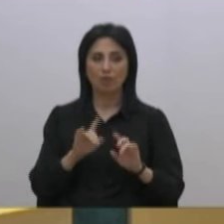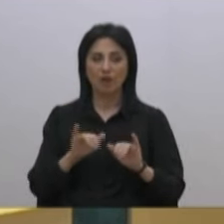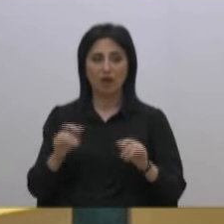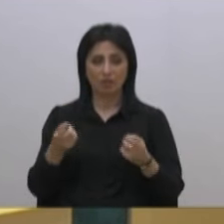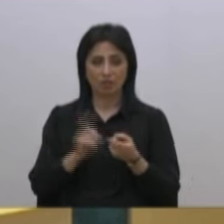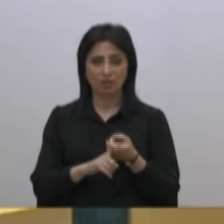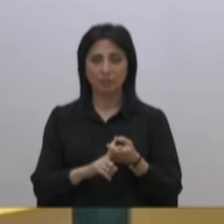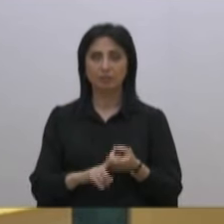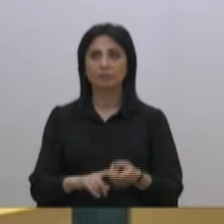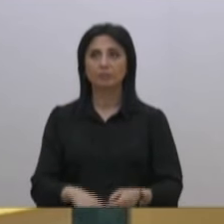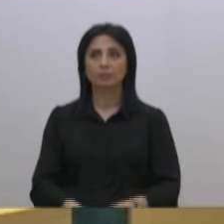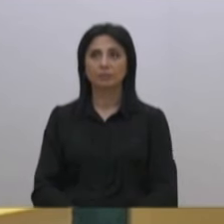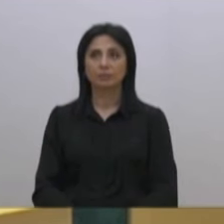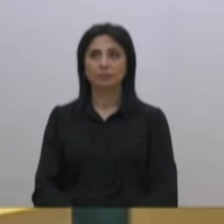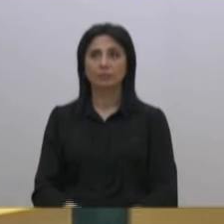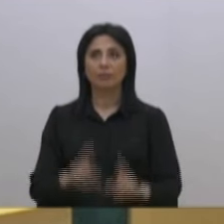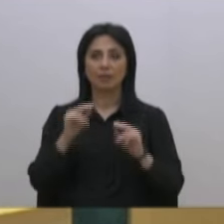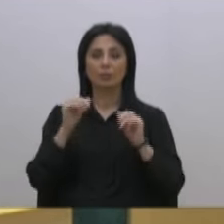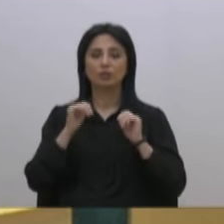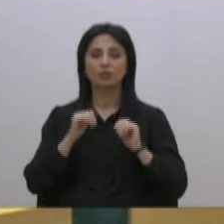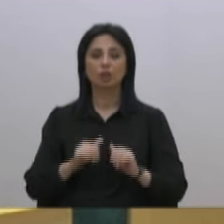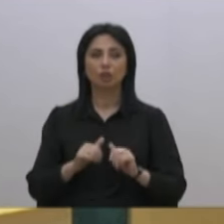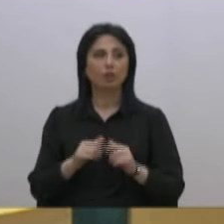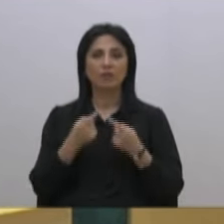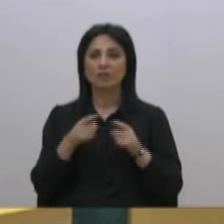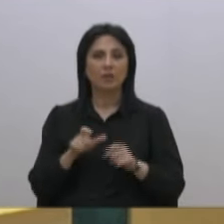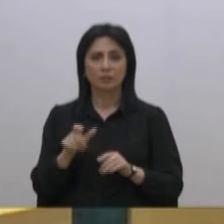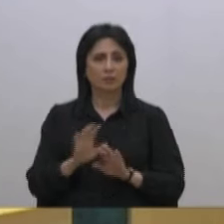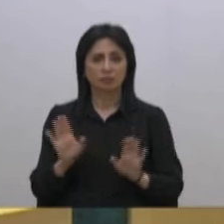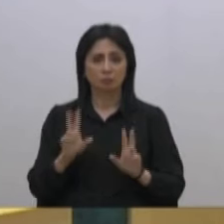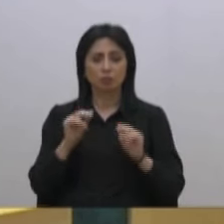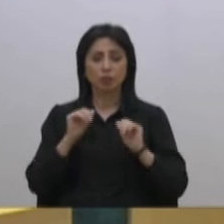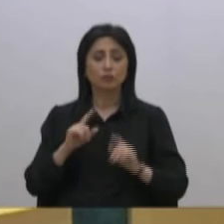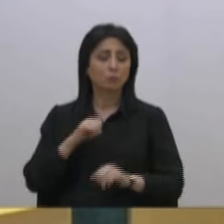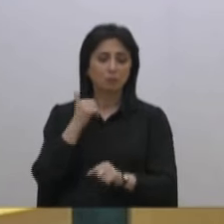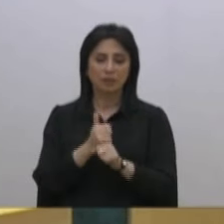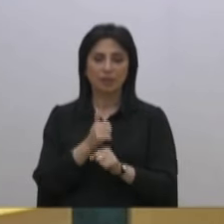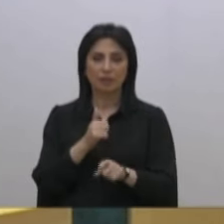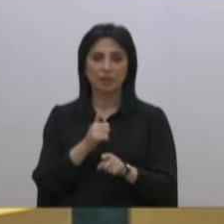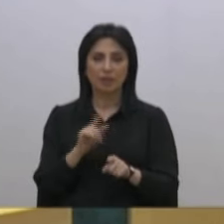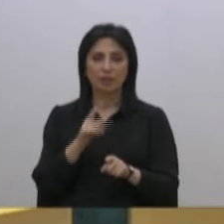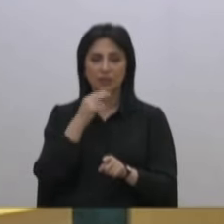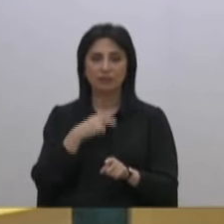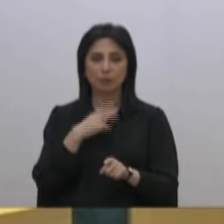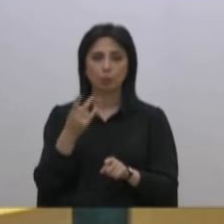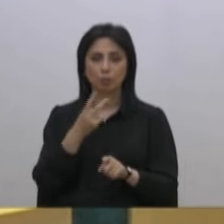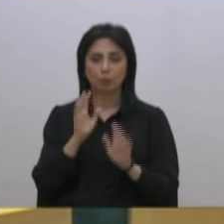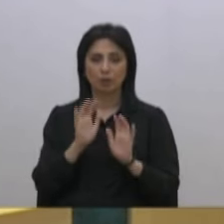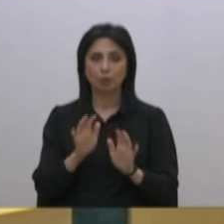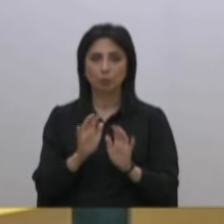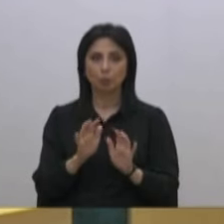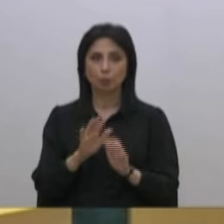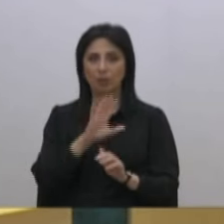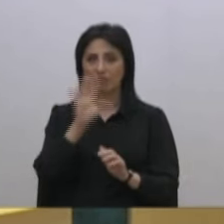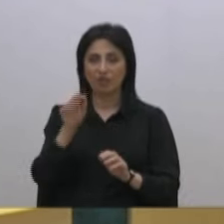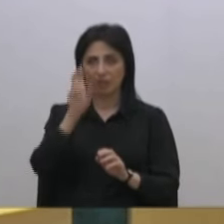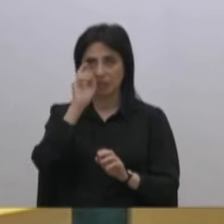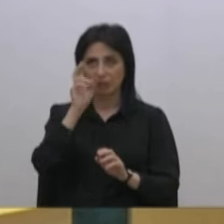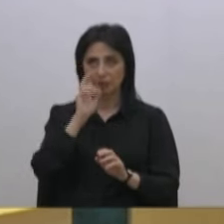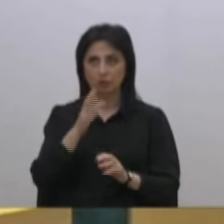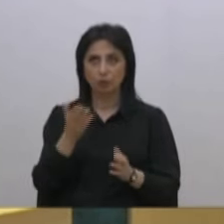განვითარებაზე. მშვიდობას არ აქვს ალტერნატივა და მშვიდობა არის მთავარი, რისთვისაც უნდა იზრუნოს ყველა